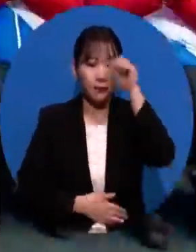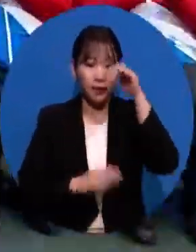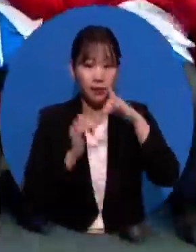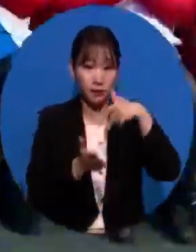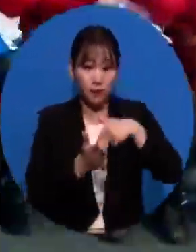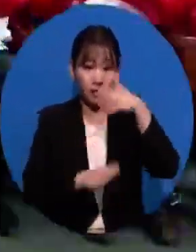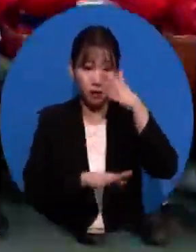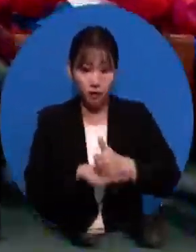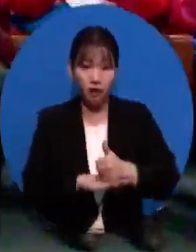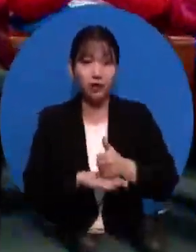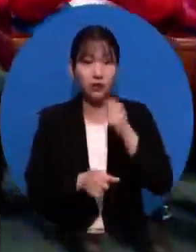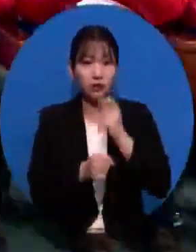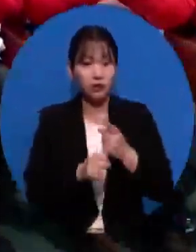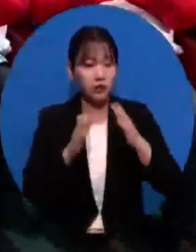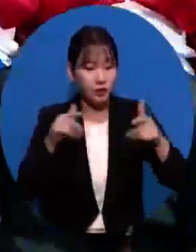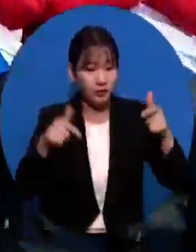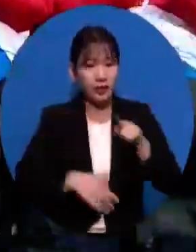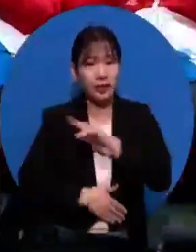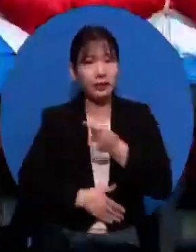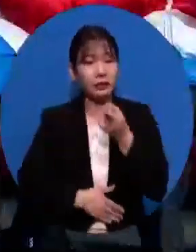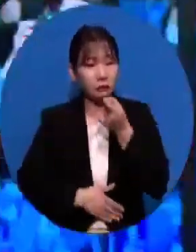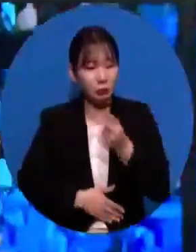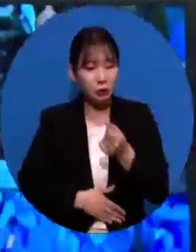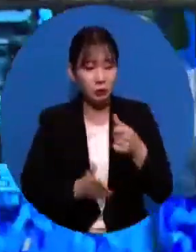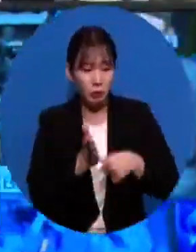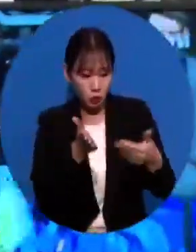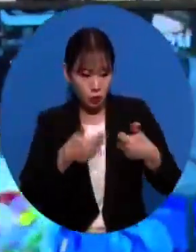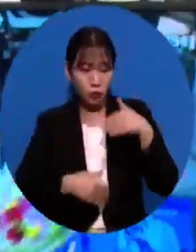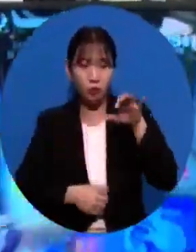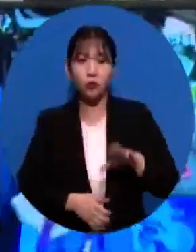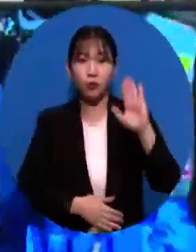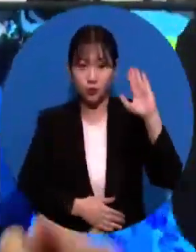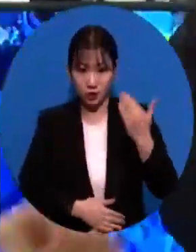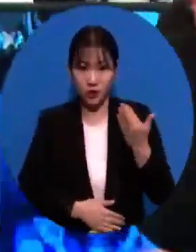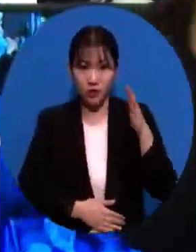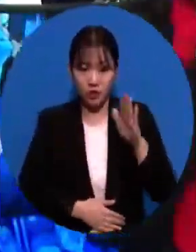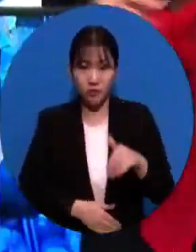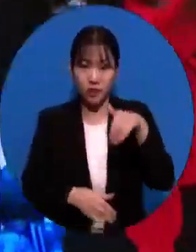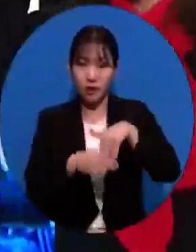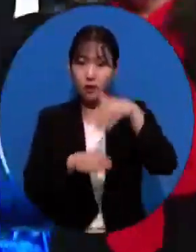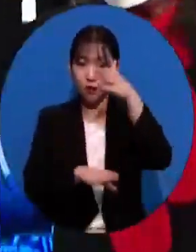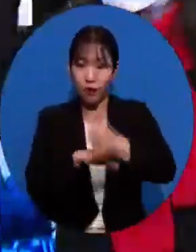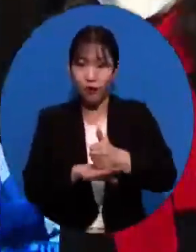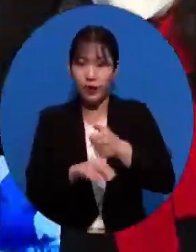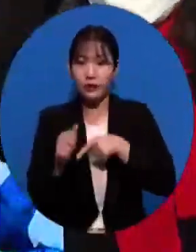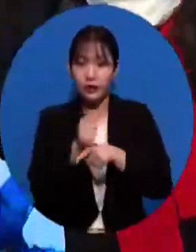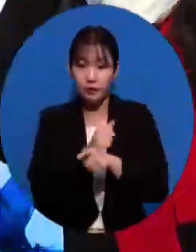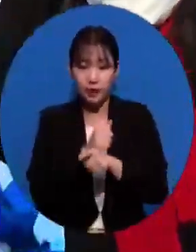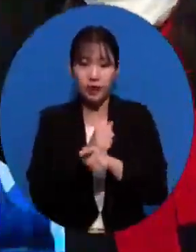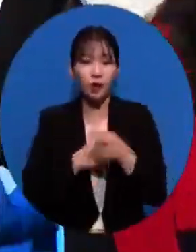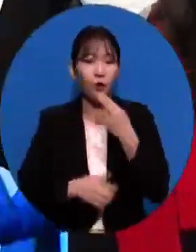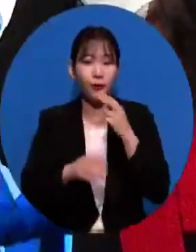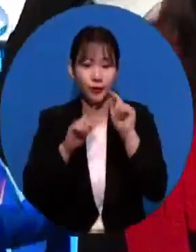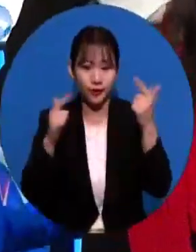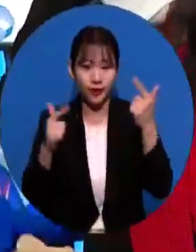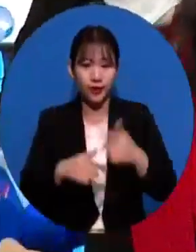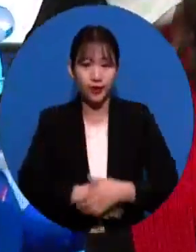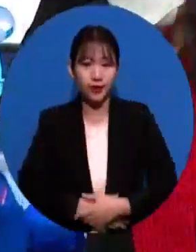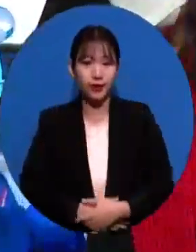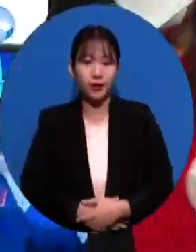당선인에게는 결과적으로 전남이 가장 쌀쌀맞은 곳이 됐지만 선거 결과에 의미가 아주 없는 건